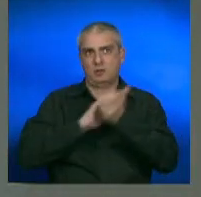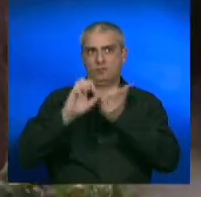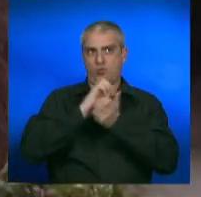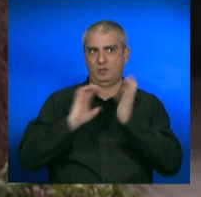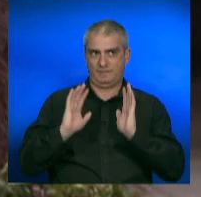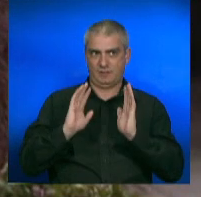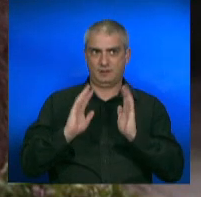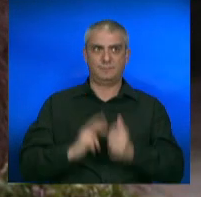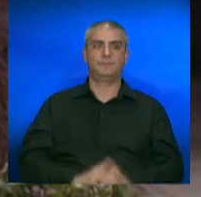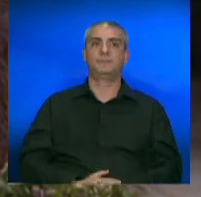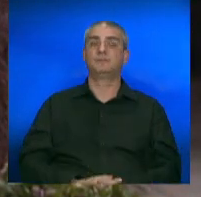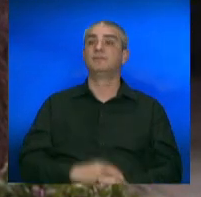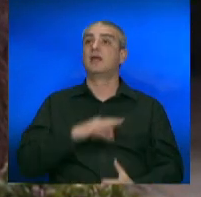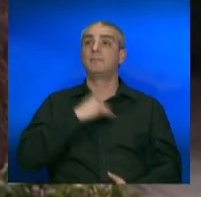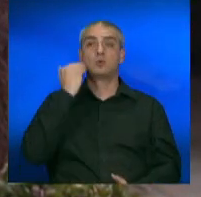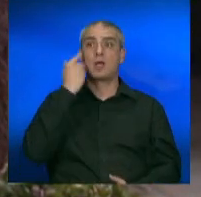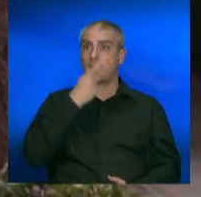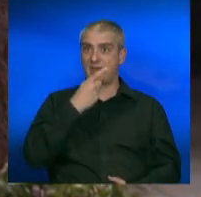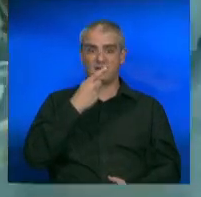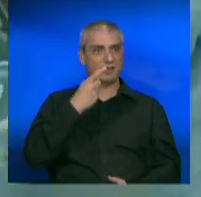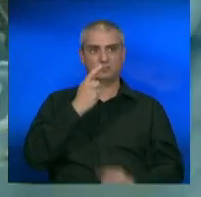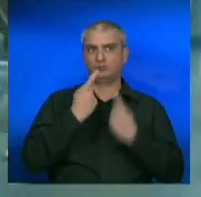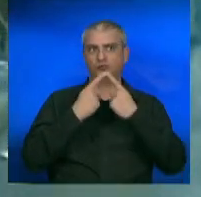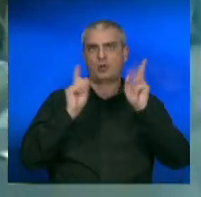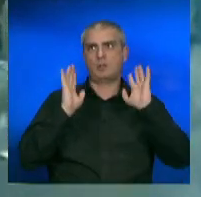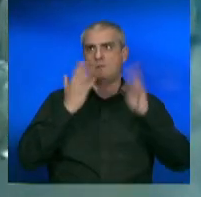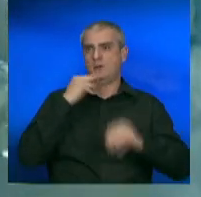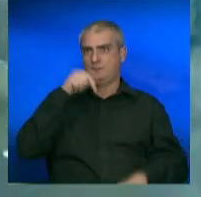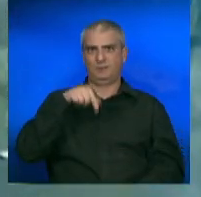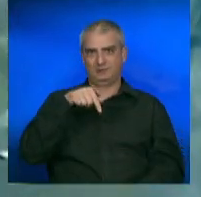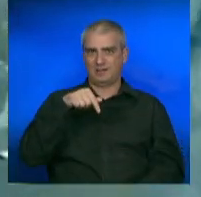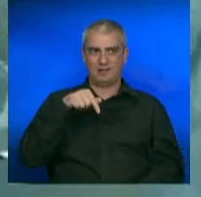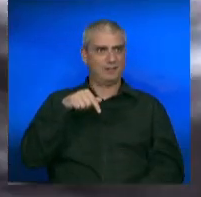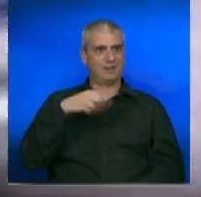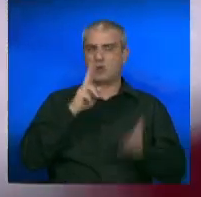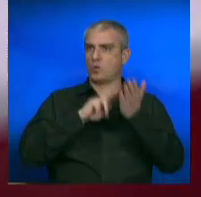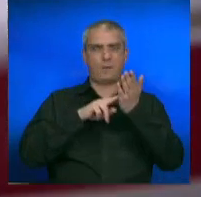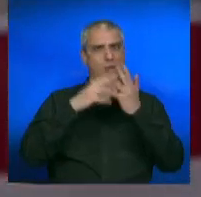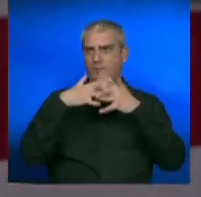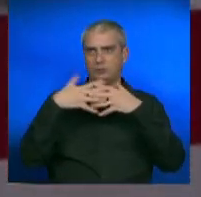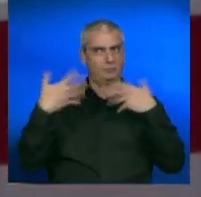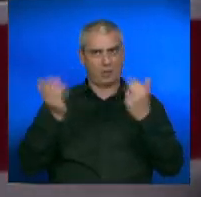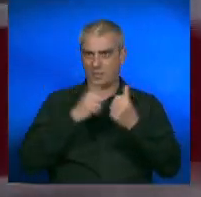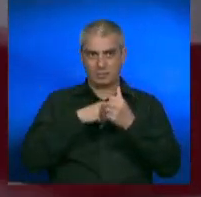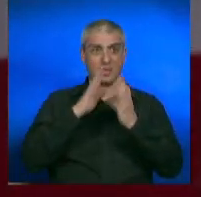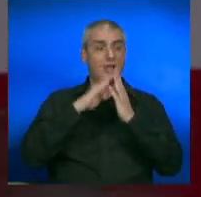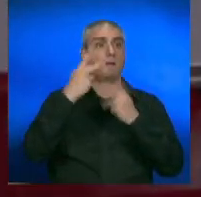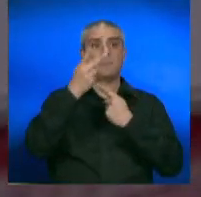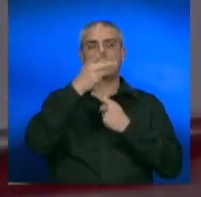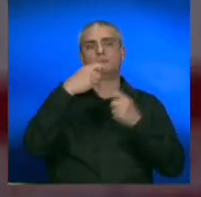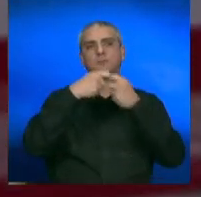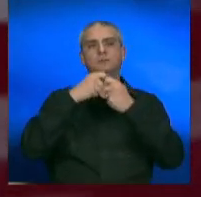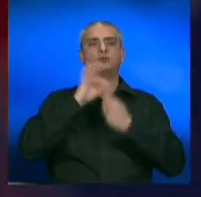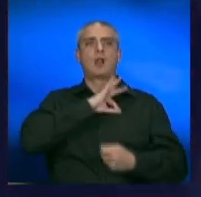מורכבת. מערכת הבריאות האמריקנית שונה מאוד מזו הישראלית. אין קופות חולים בארצות הברית, בתי חולים הם גופים